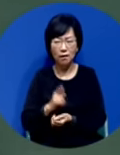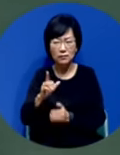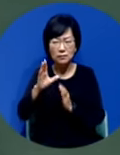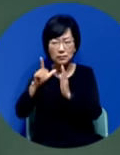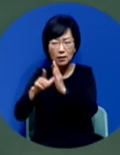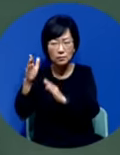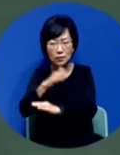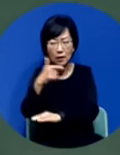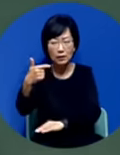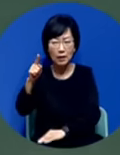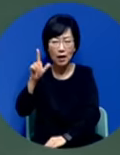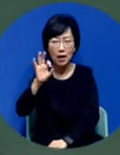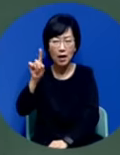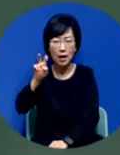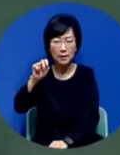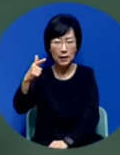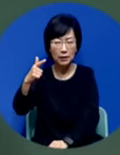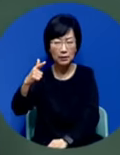못하는 거예요.